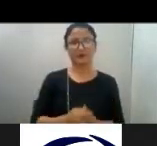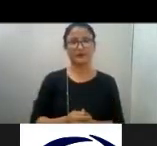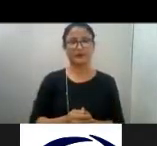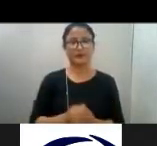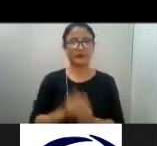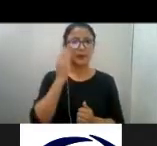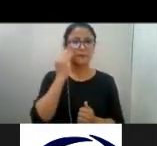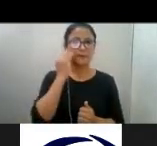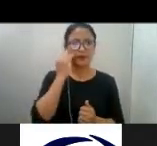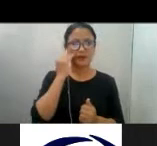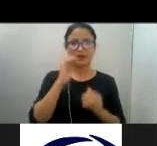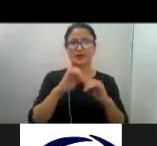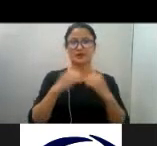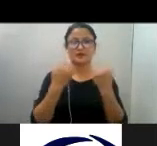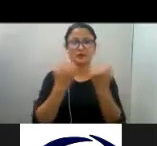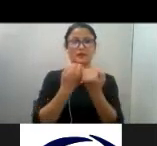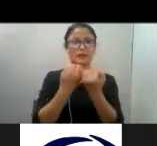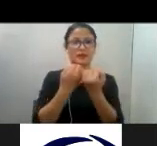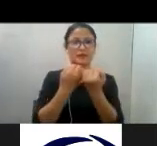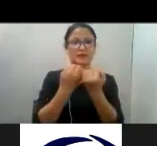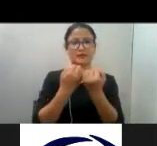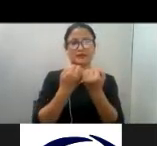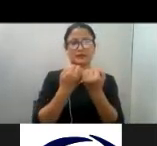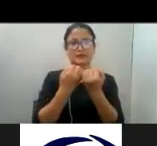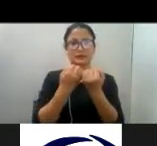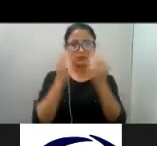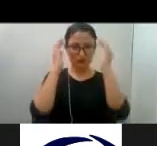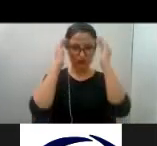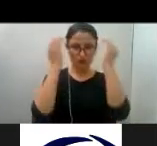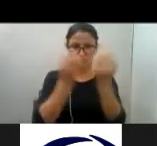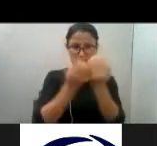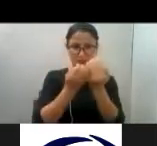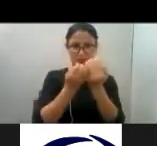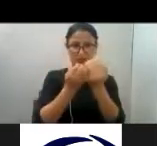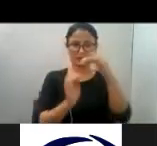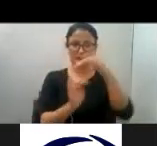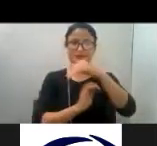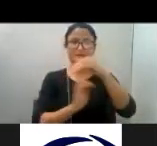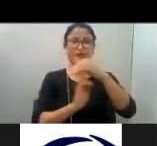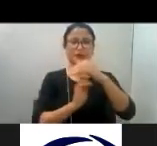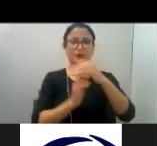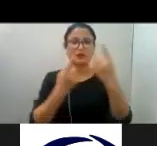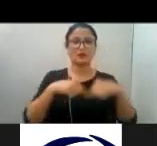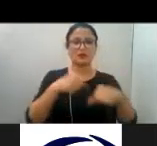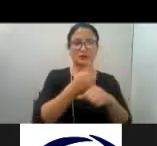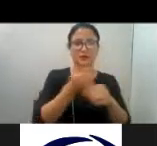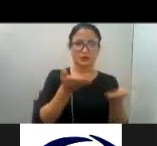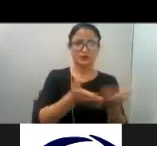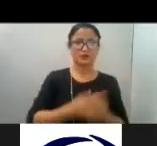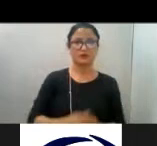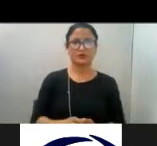महिला तथा सामाजिक सुरक्षा समितिका सभापतिज्यू।